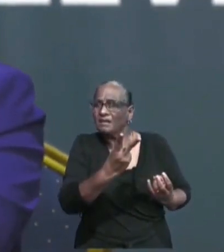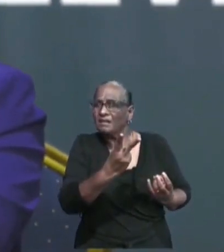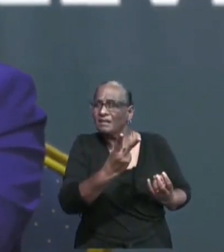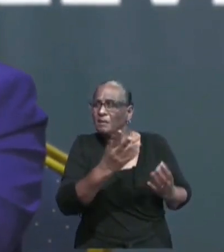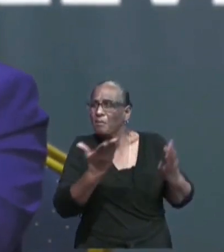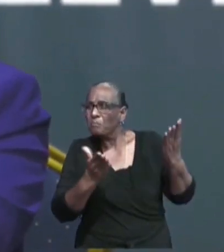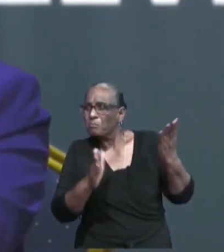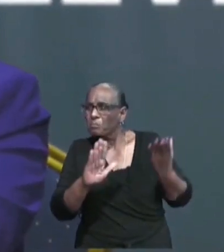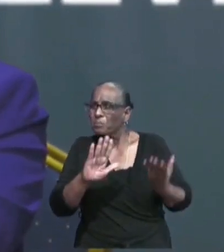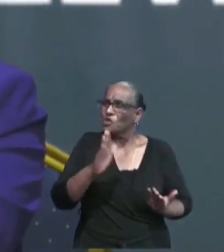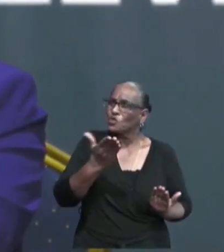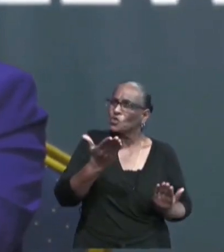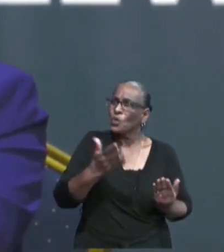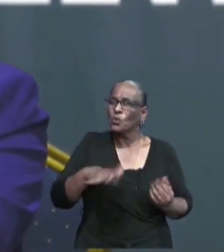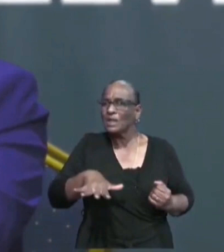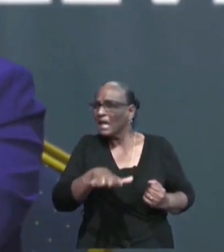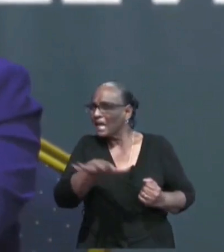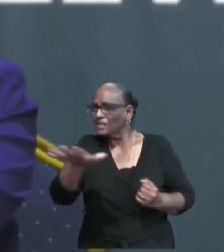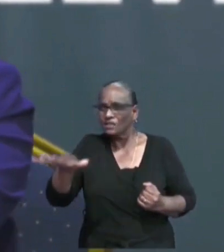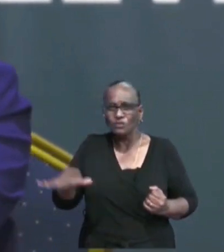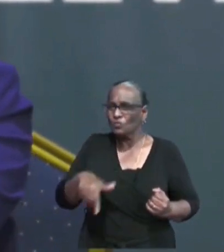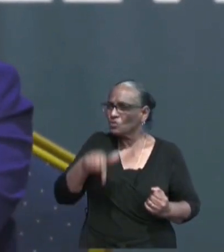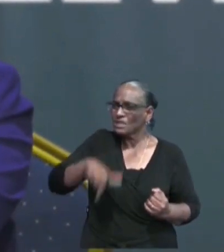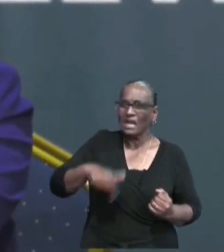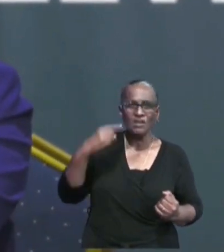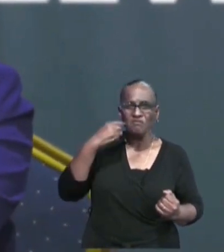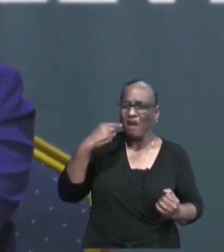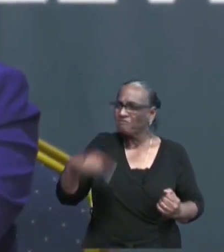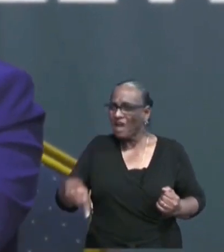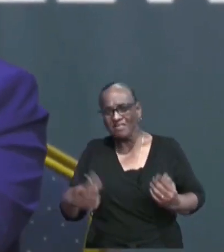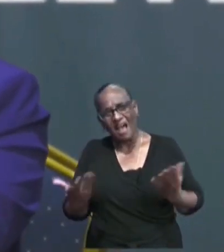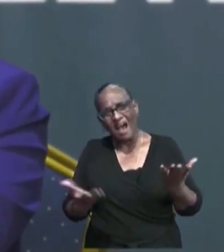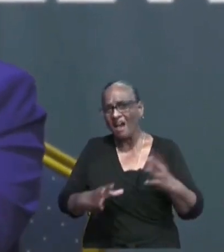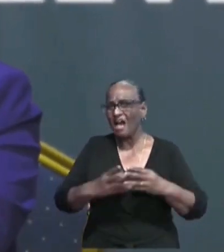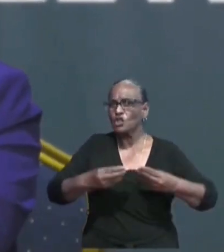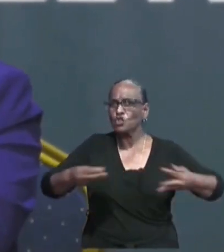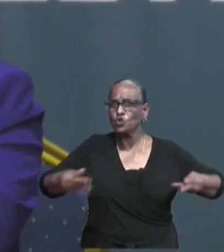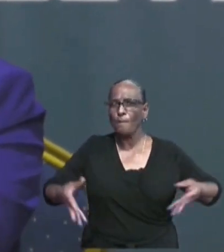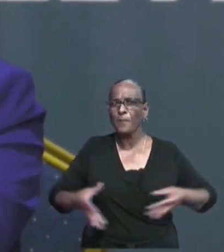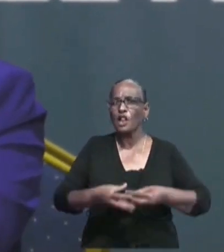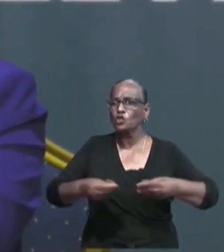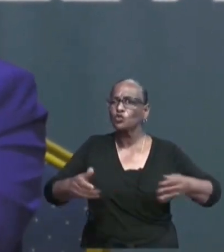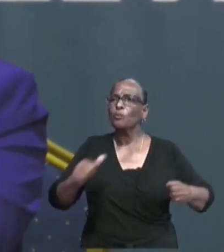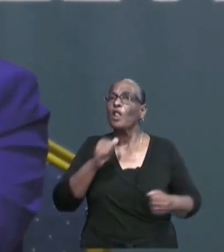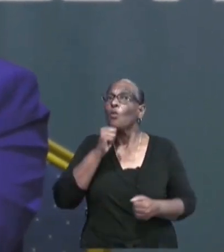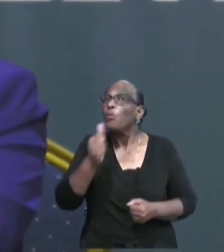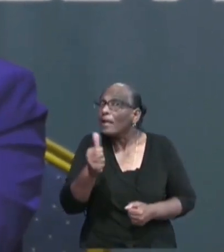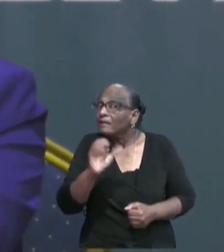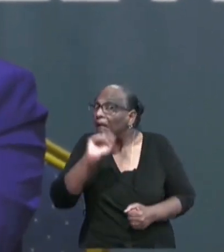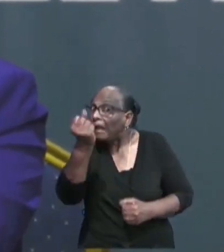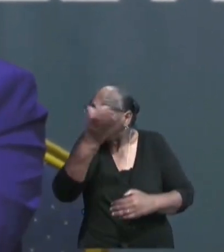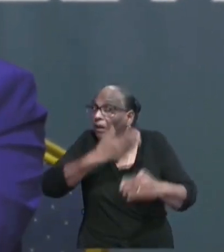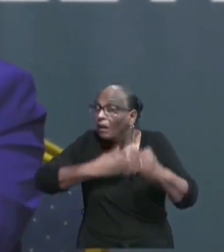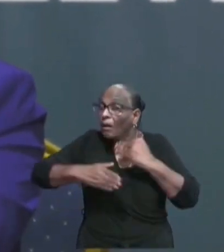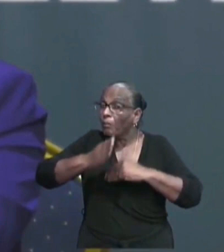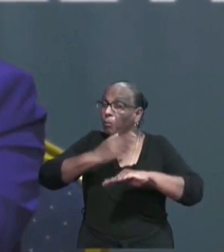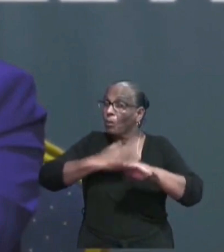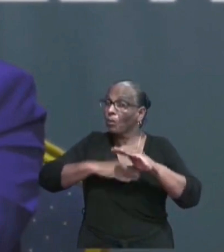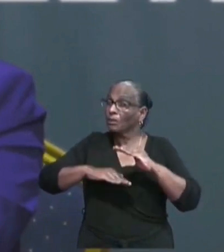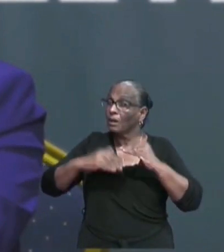de persconferentie. Het crisisteam bestaat uit verschillende deskundigen, onder wie medische specialisten,